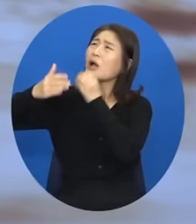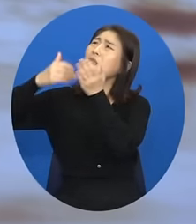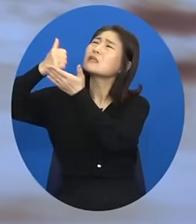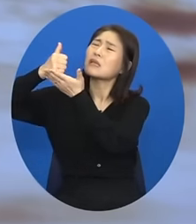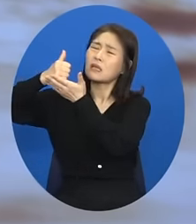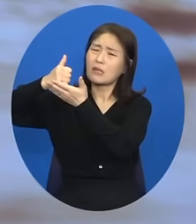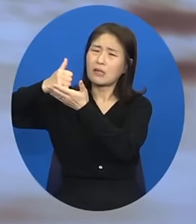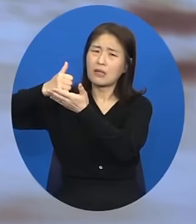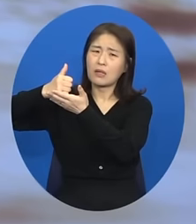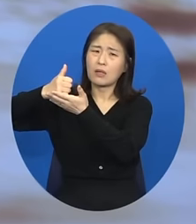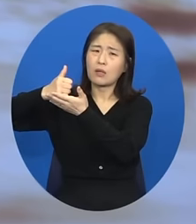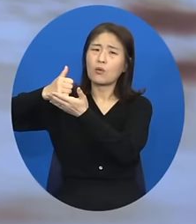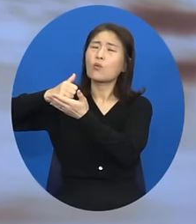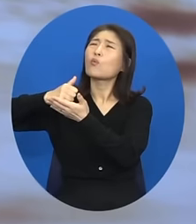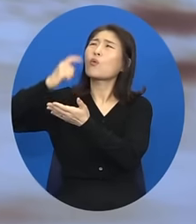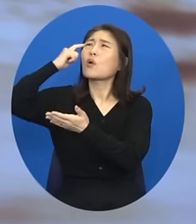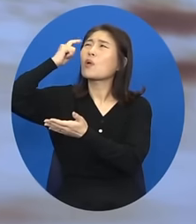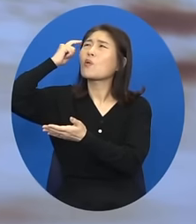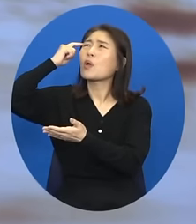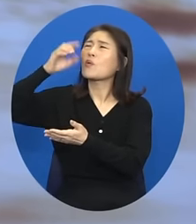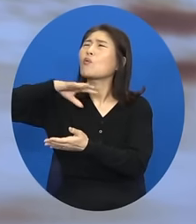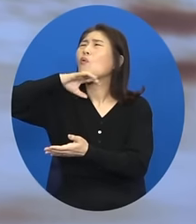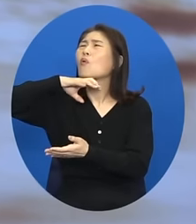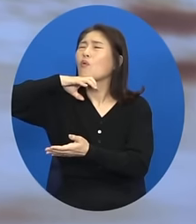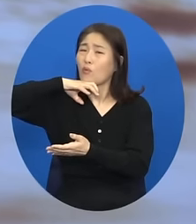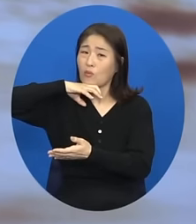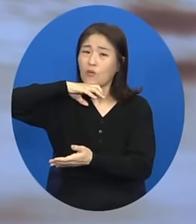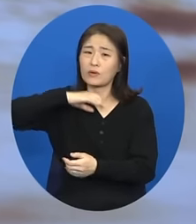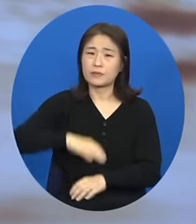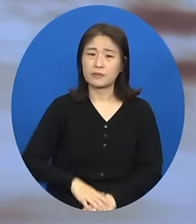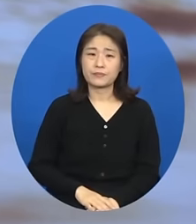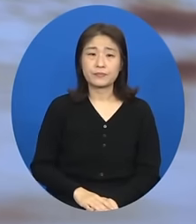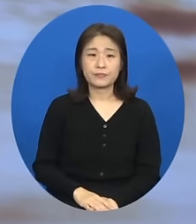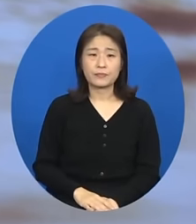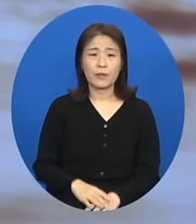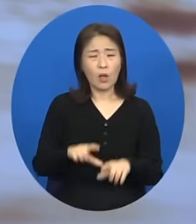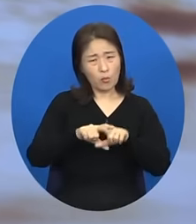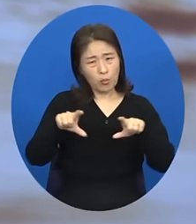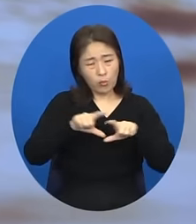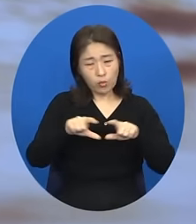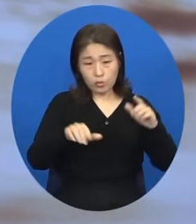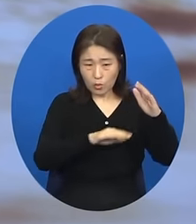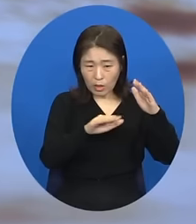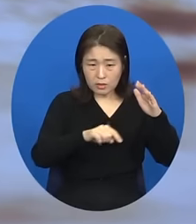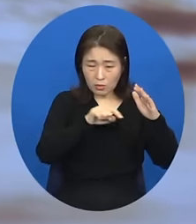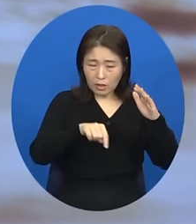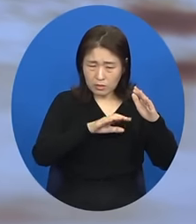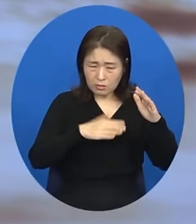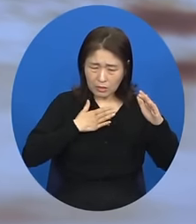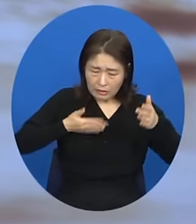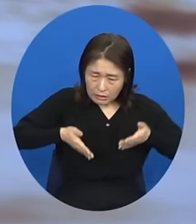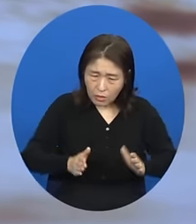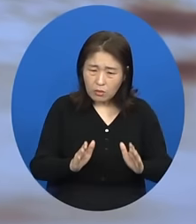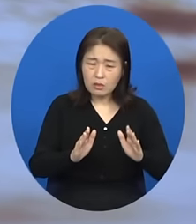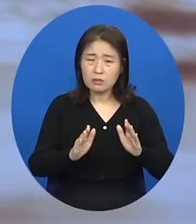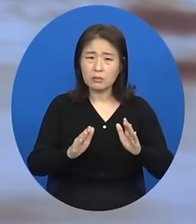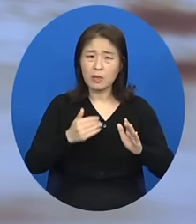원망이 들더라고요. 좀 평탄한 가정, 괜찮은 가정이면 내가 이러진 않았을 텐데 이 마음이